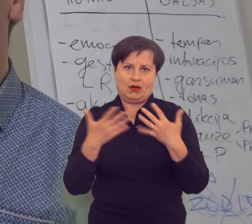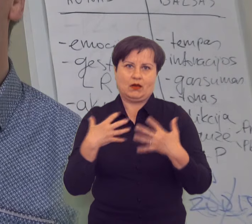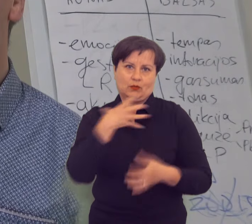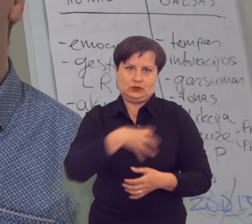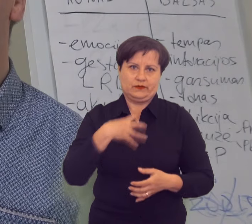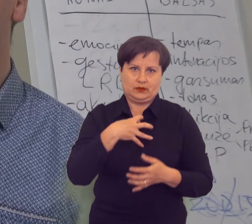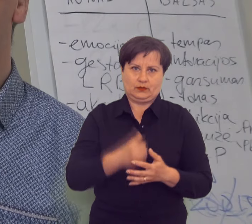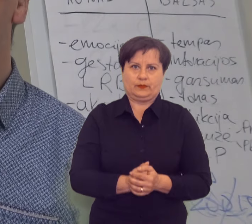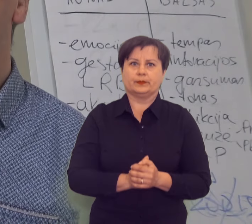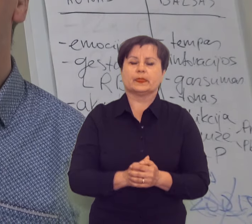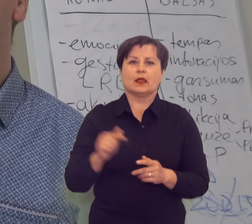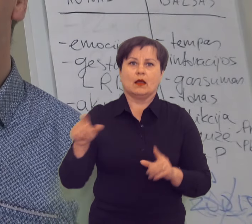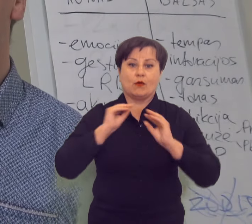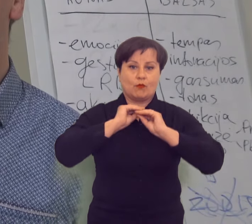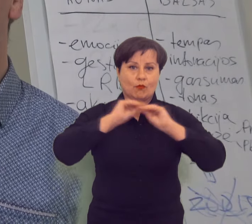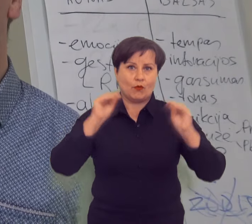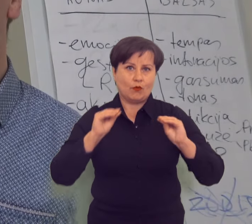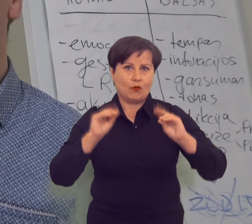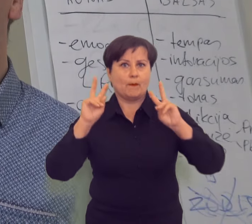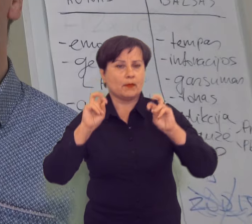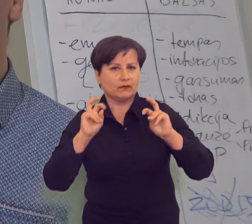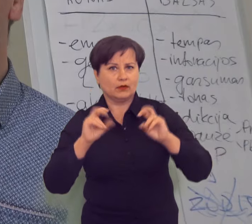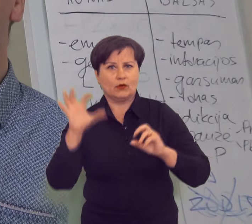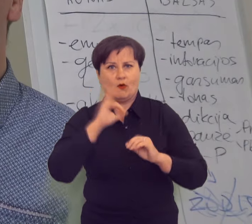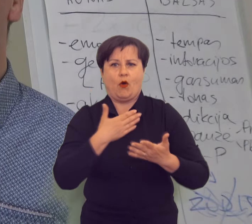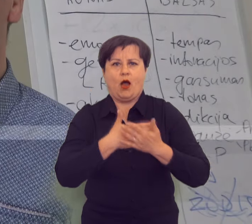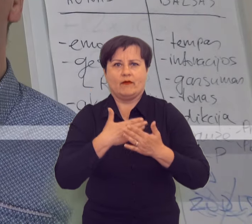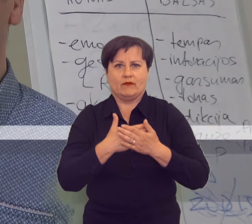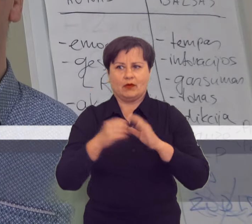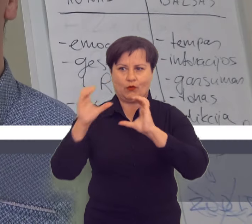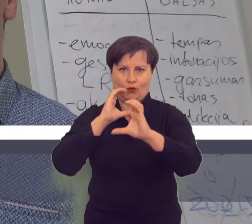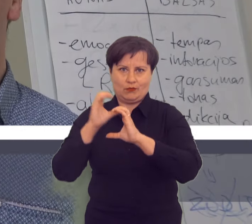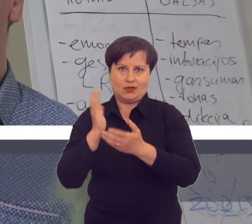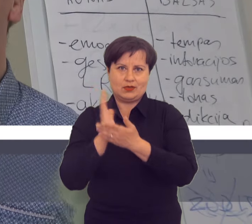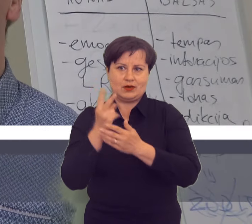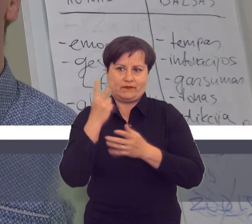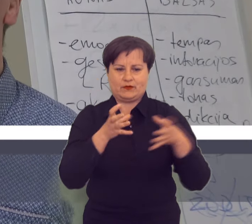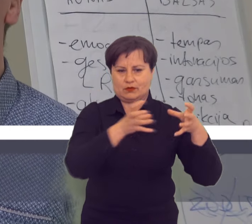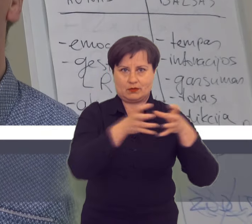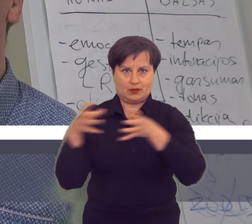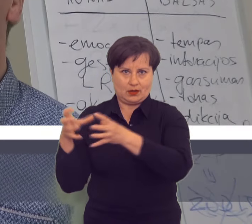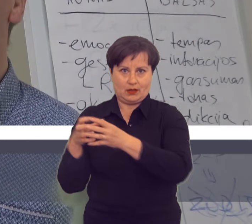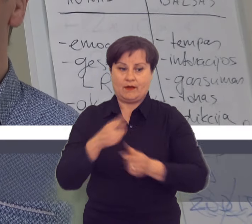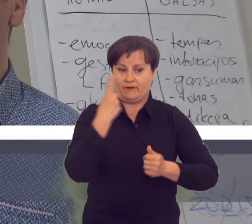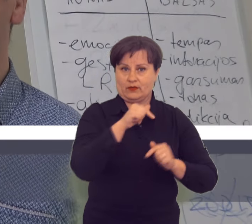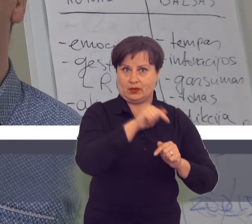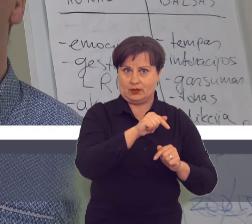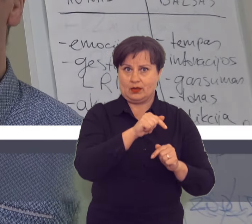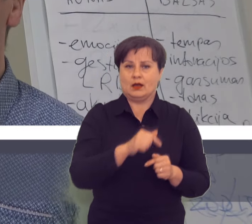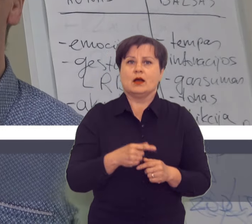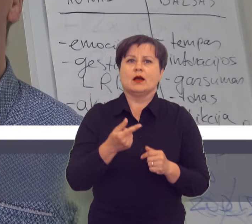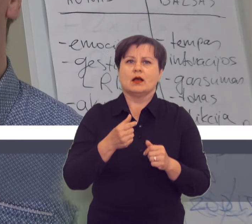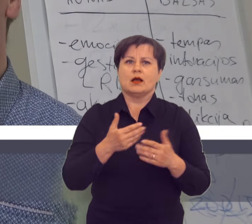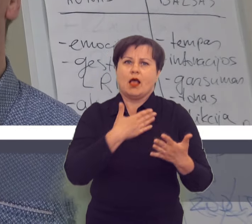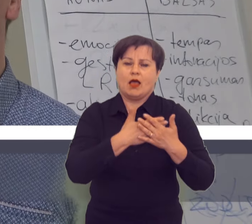apie efektyvų komunikavimą ir komunikavimas susideda iš dviejų dalių tose mokymuose. Tai viena dalis yra efektyvus